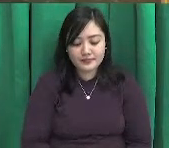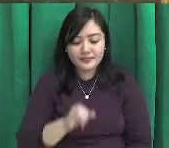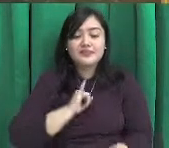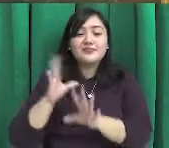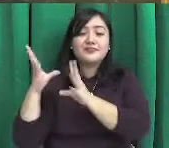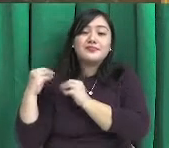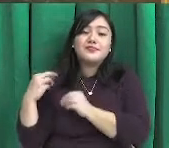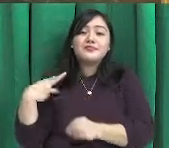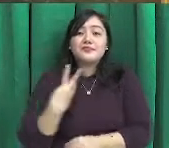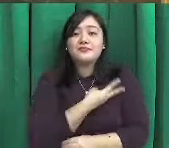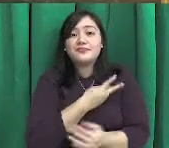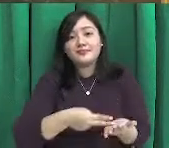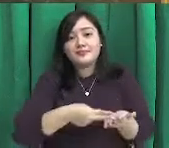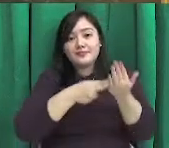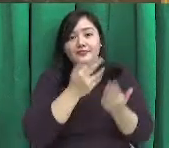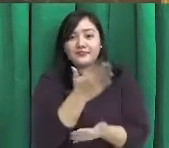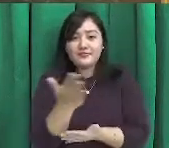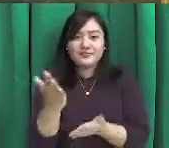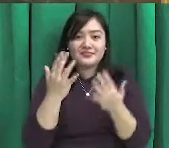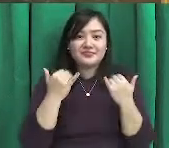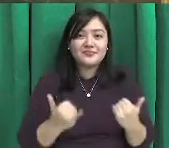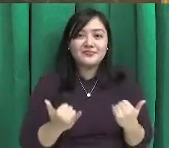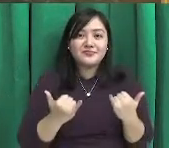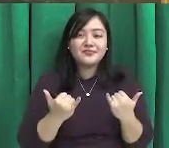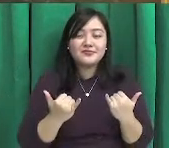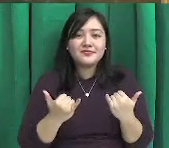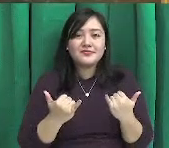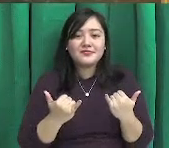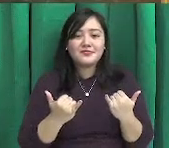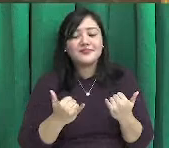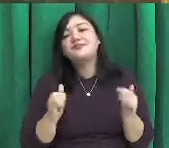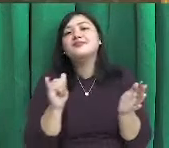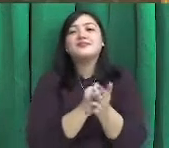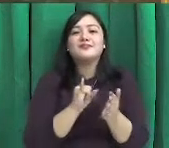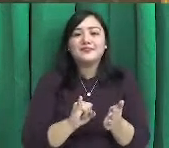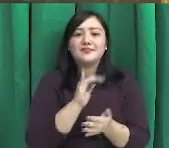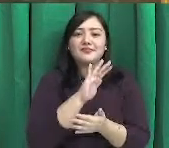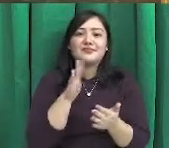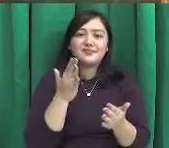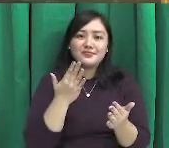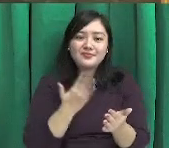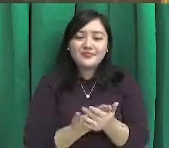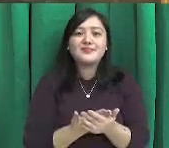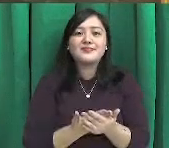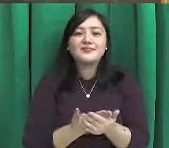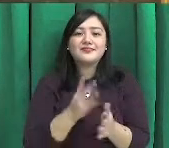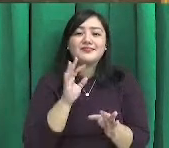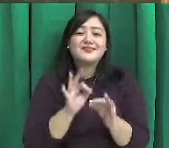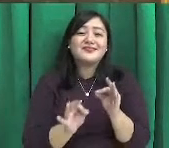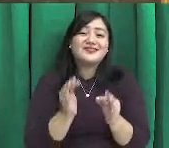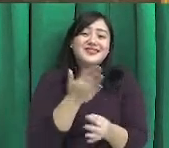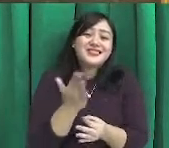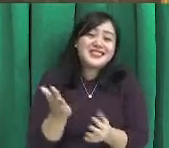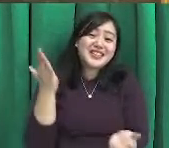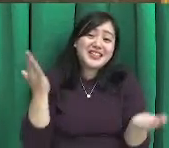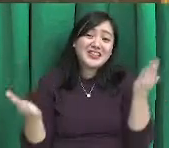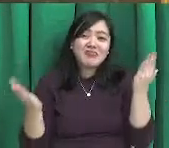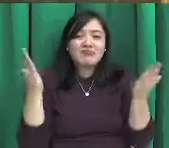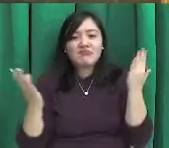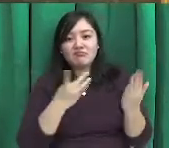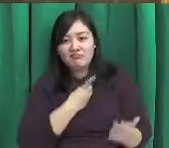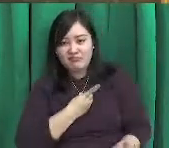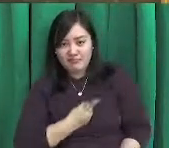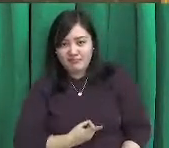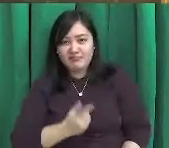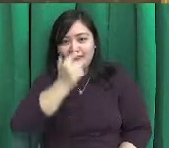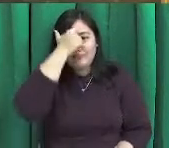natulungan po kayo ng programang ito sa araw na ito, mga kapatid. Yun lamang po, tinuulit ko, kung nawalan kayo ng gana dahil sa mga sinabi ko,